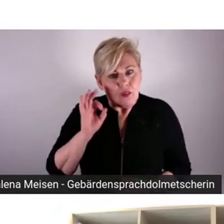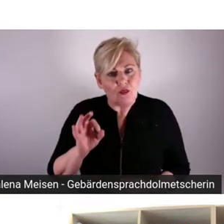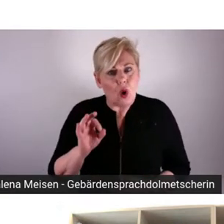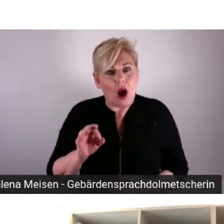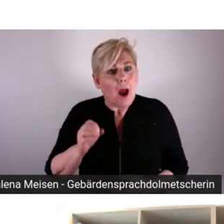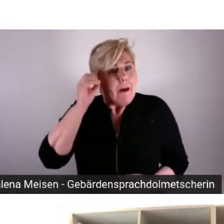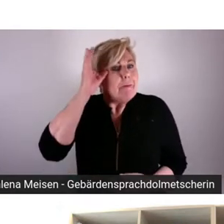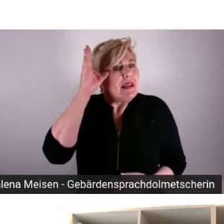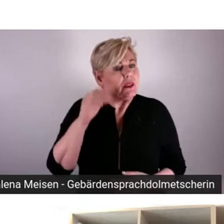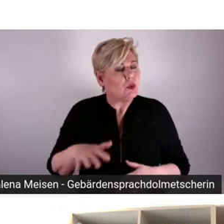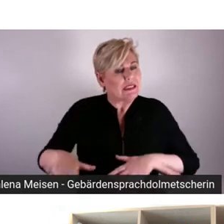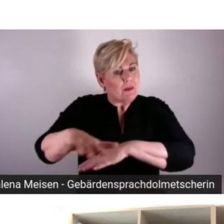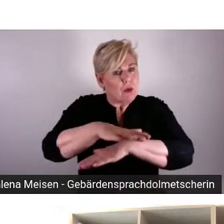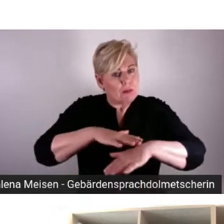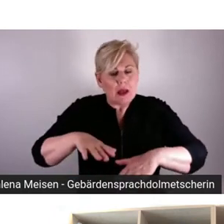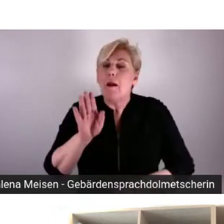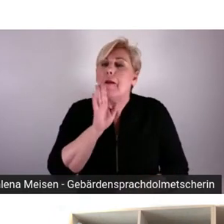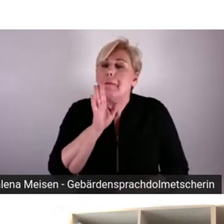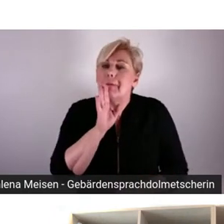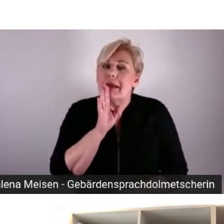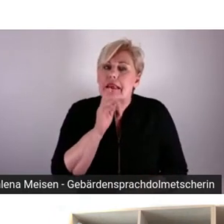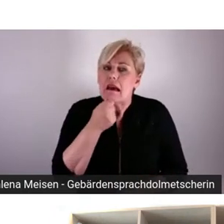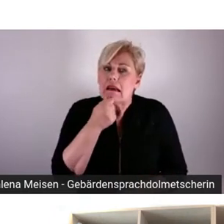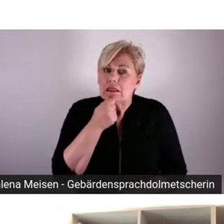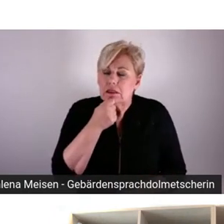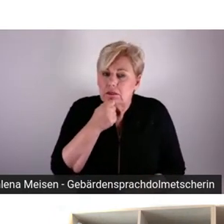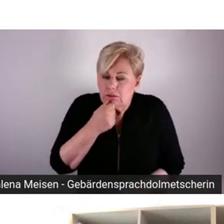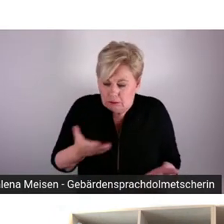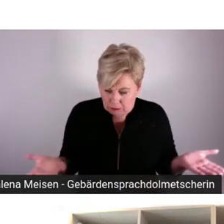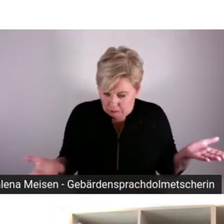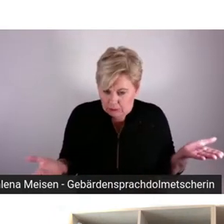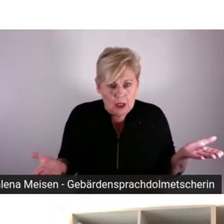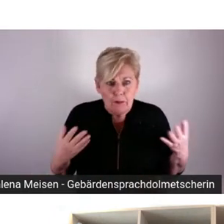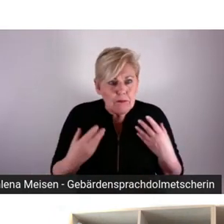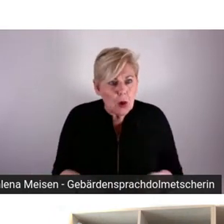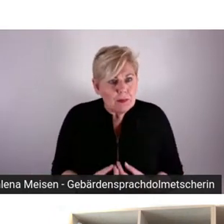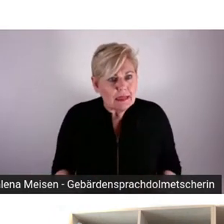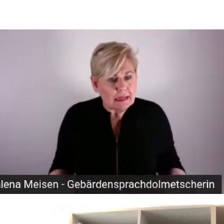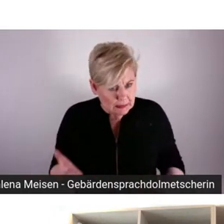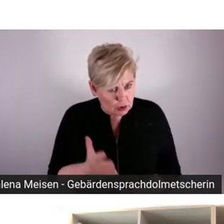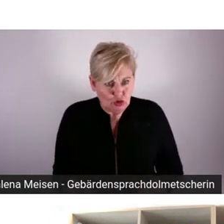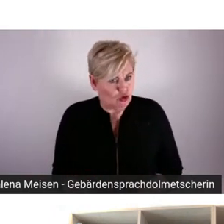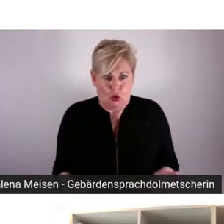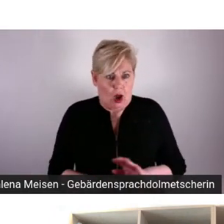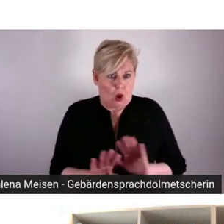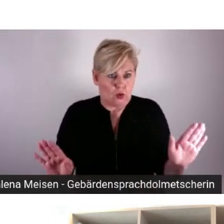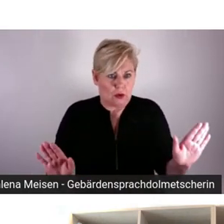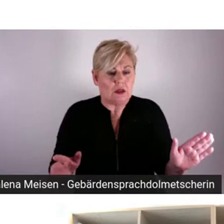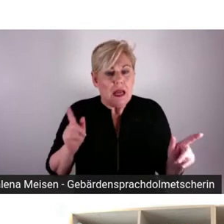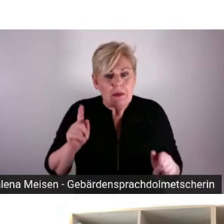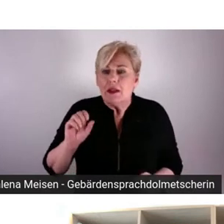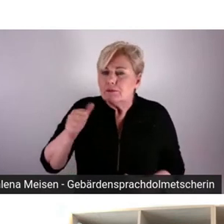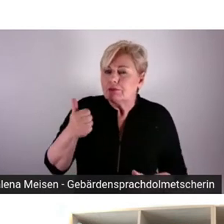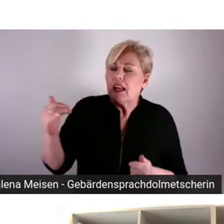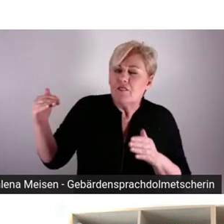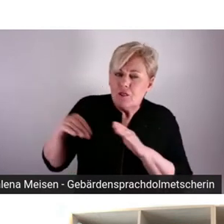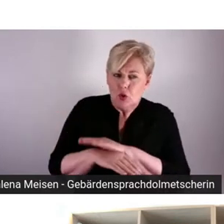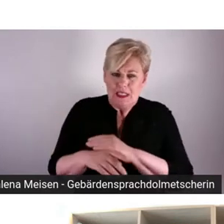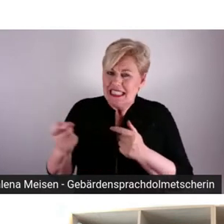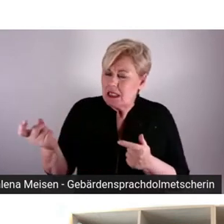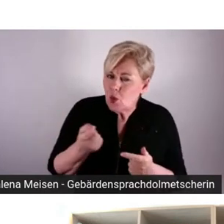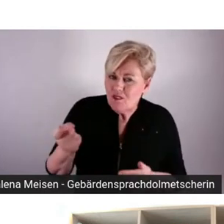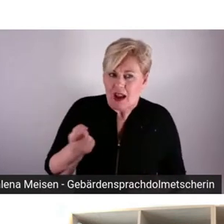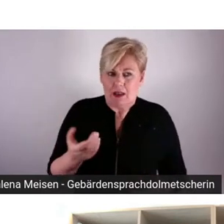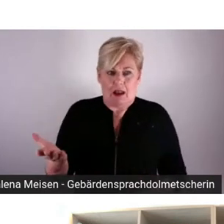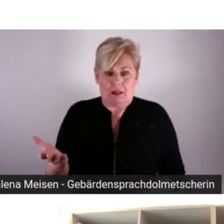Bildungsrepublik kann auch schon am Mittagessen scheitern. Und gerade für Menschen, die beispielsweise geflüchtet sind, die zugewandert sind, die vielleicht